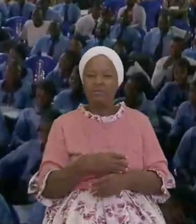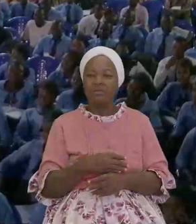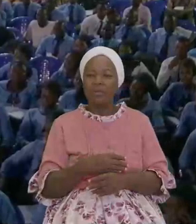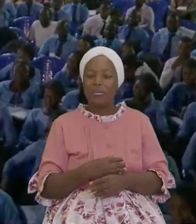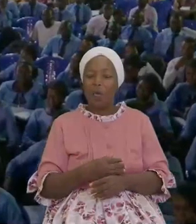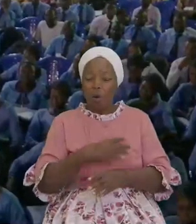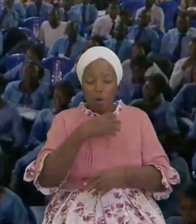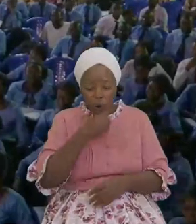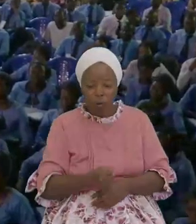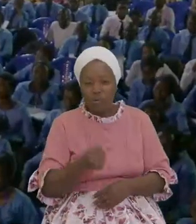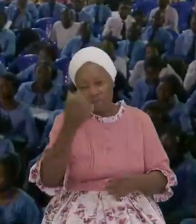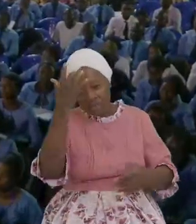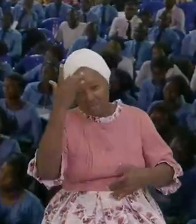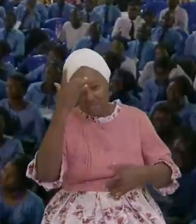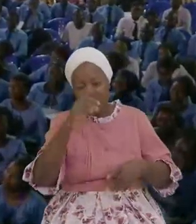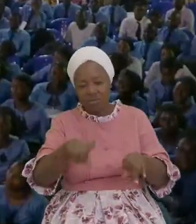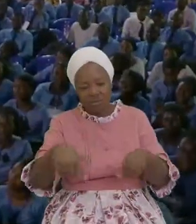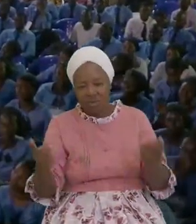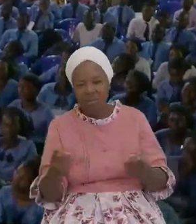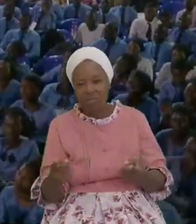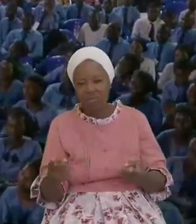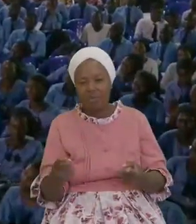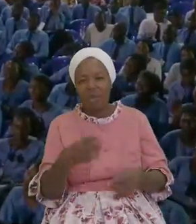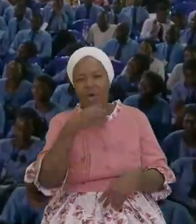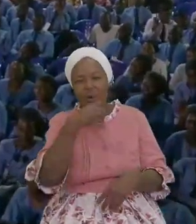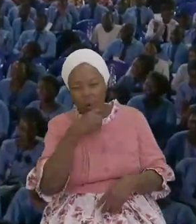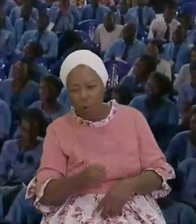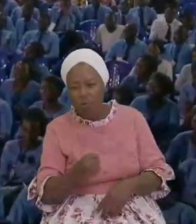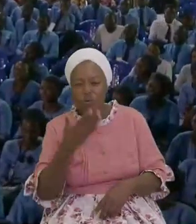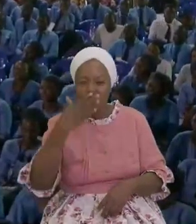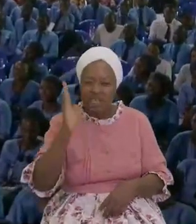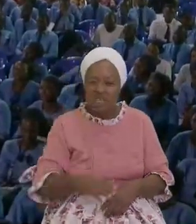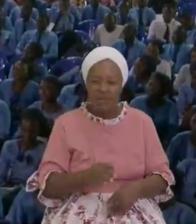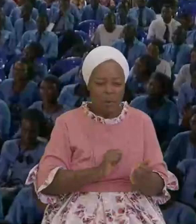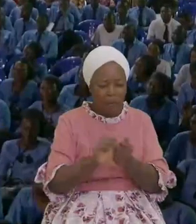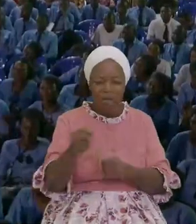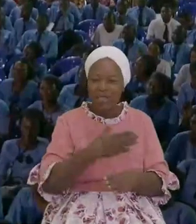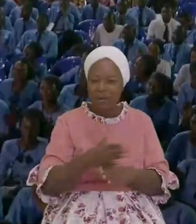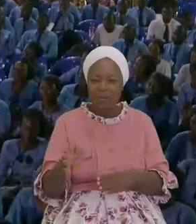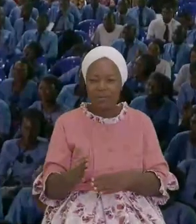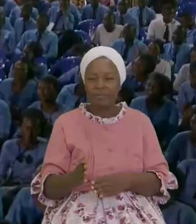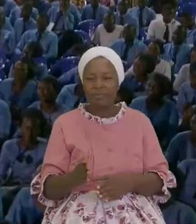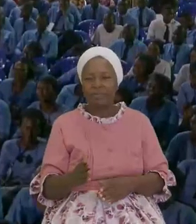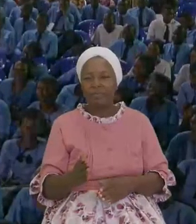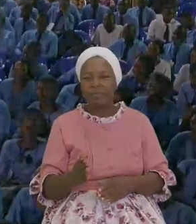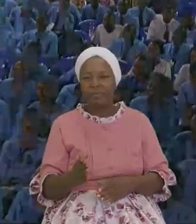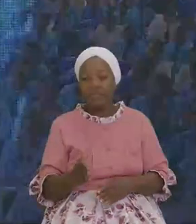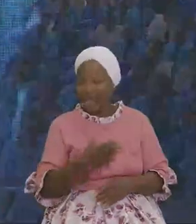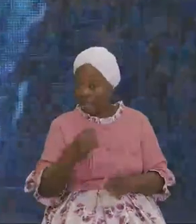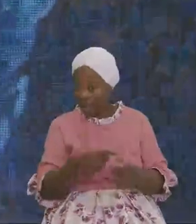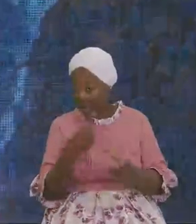Les souffrances passées sont passées. Les anciennes maladies sont passées. Les mauvaises choses